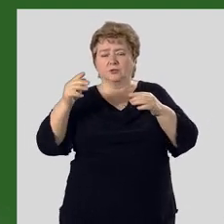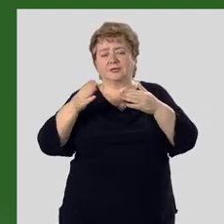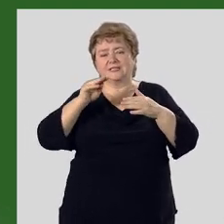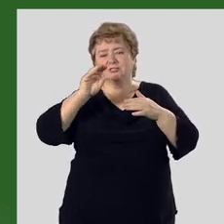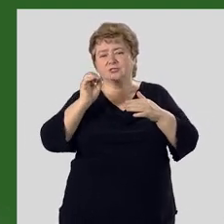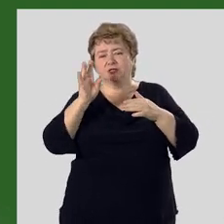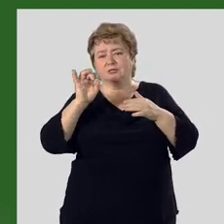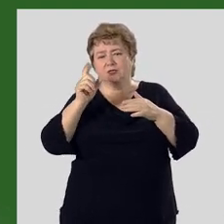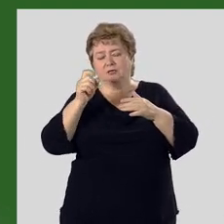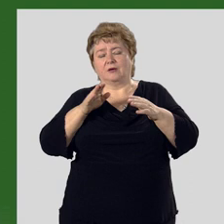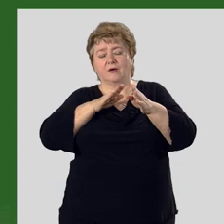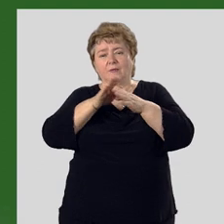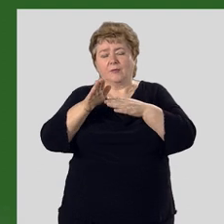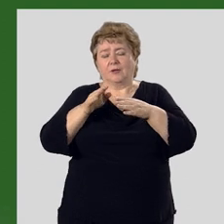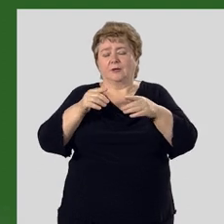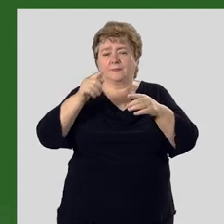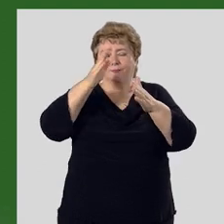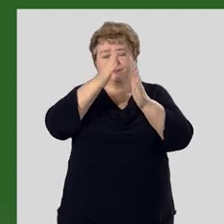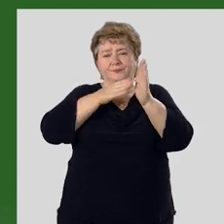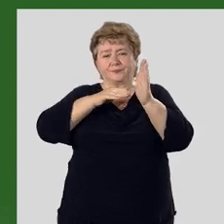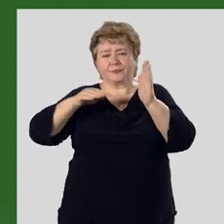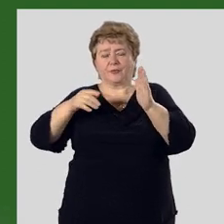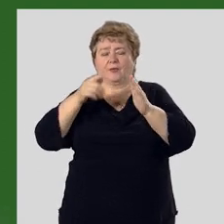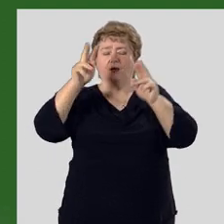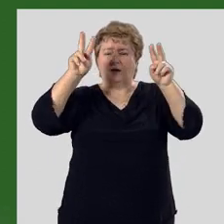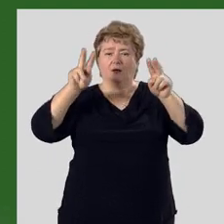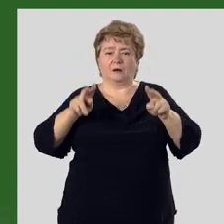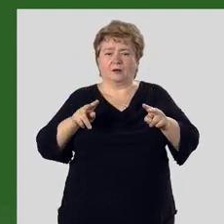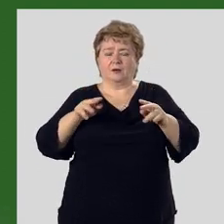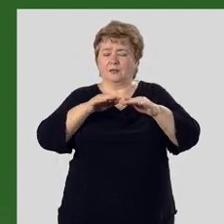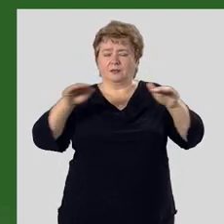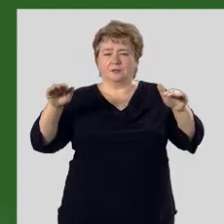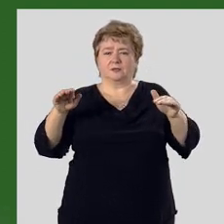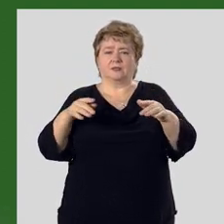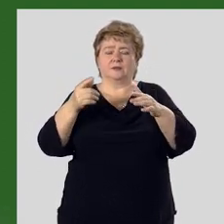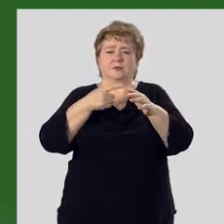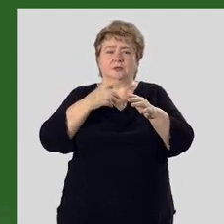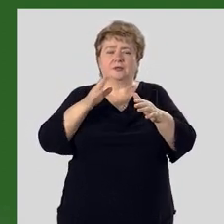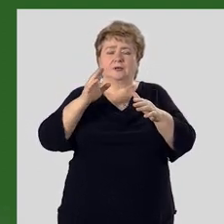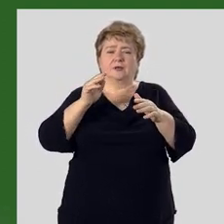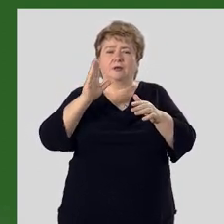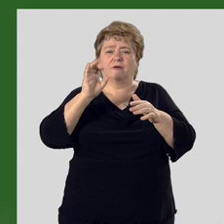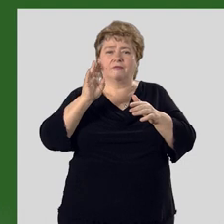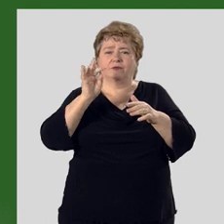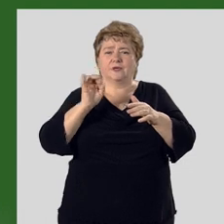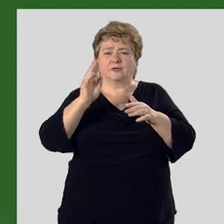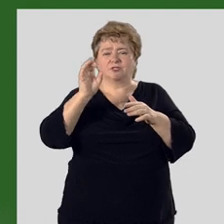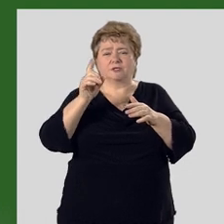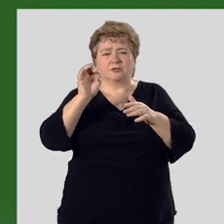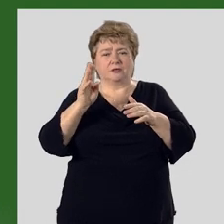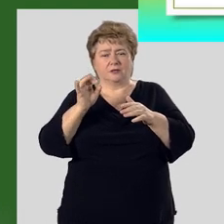или штрихи, проведенные перпендикулярно горизонталям, называются бергштрихами.